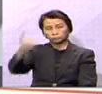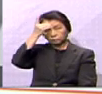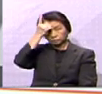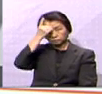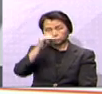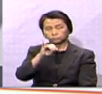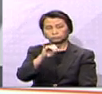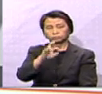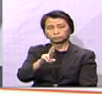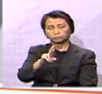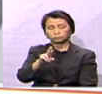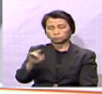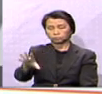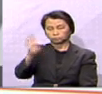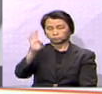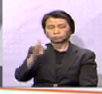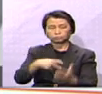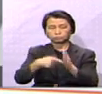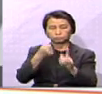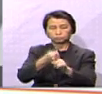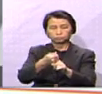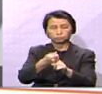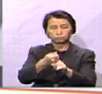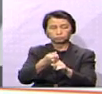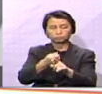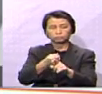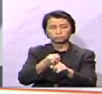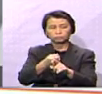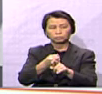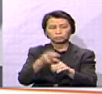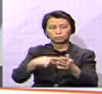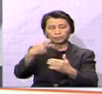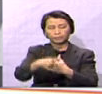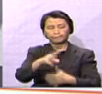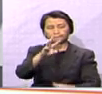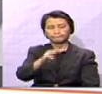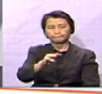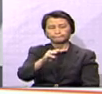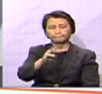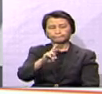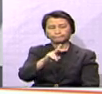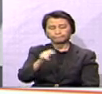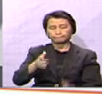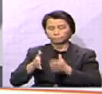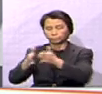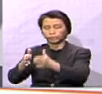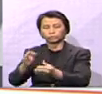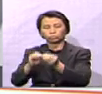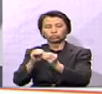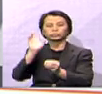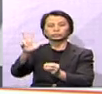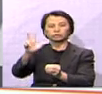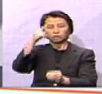Datuk Insinyur Zohari Sulaiman dilantik pengarah projek bagi MRT Laluan Lingkaran iaitu laluan ketiga bagi projek